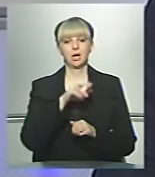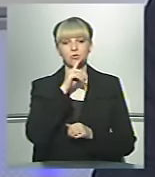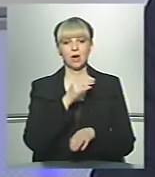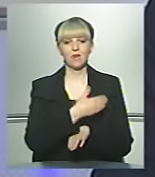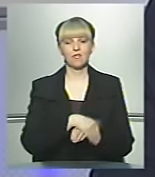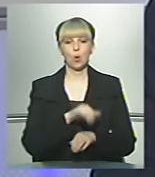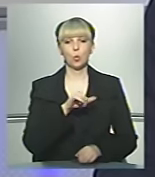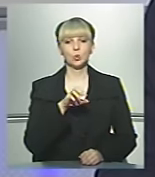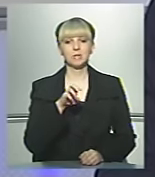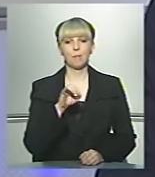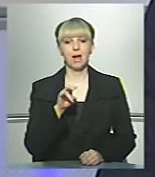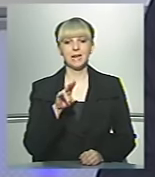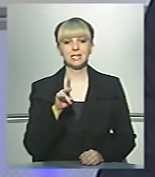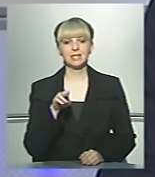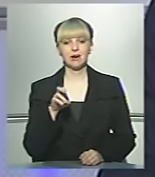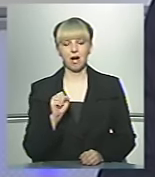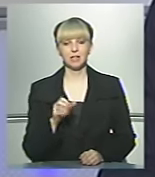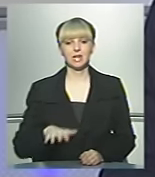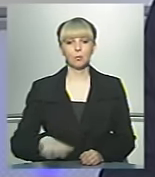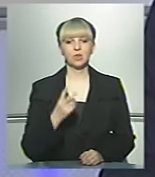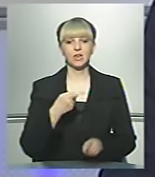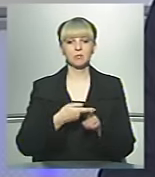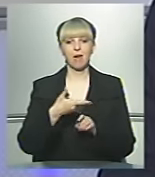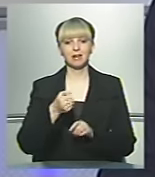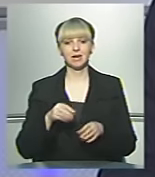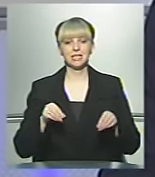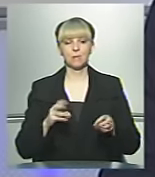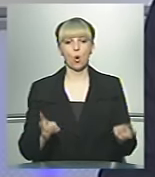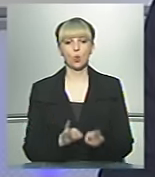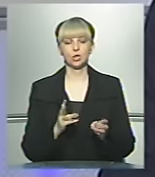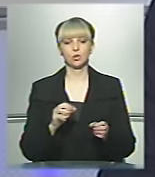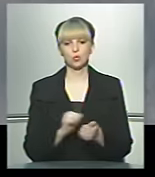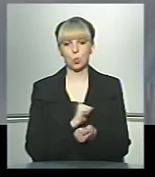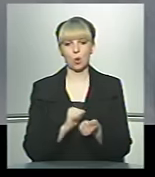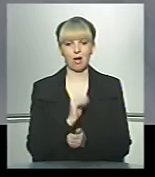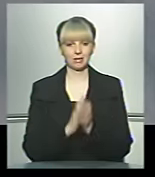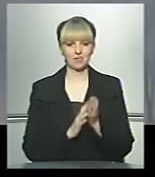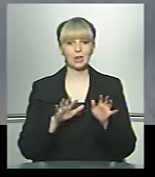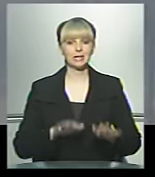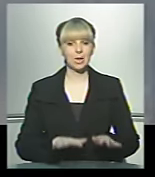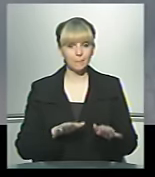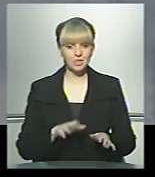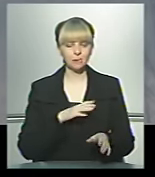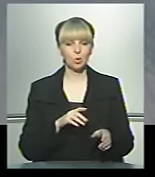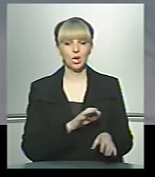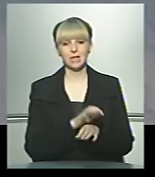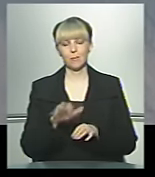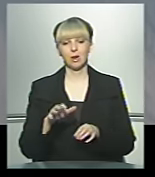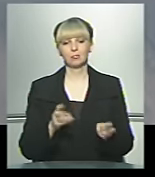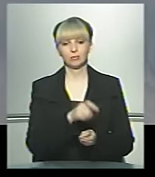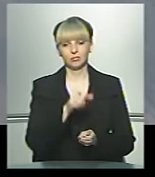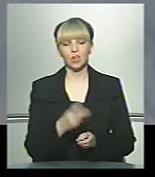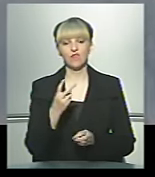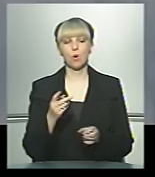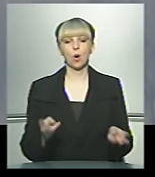на вулиці Узбецькій на площі в 2,5 гектара землі горіла суха трава. На місце події були направлені вогнеборці